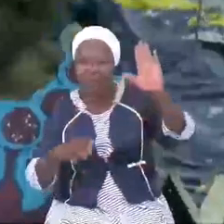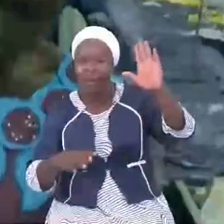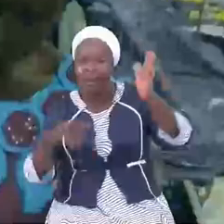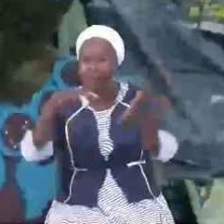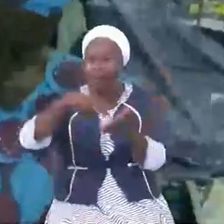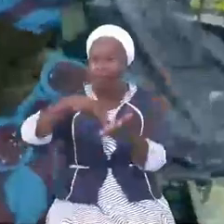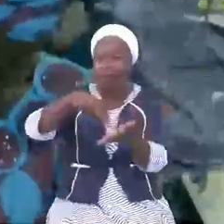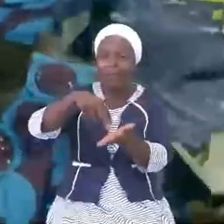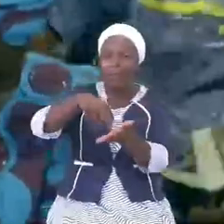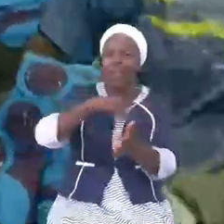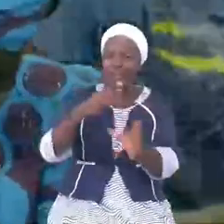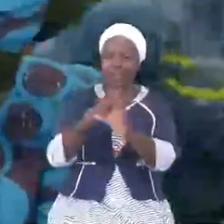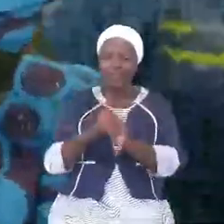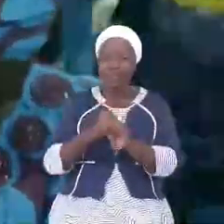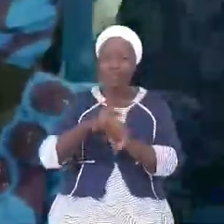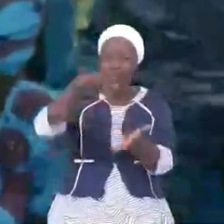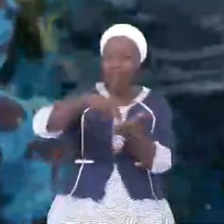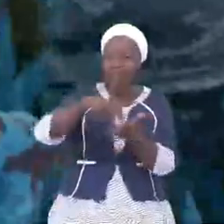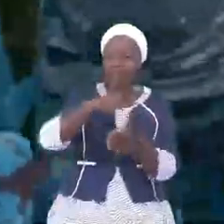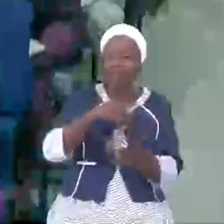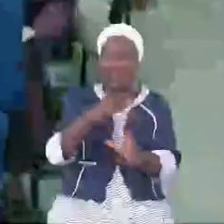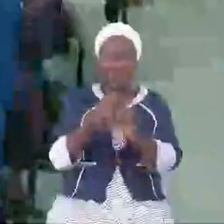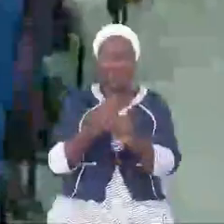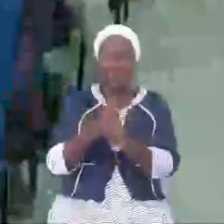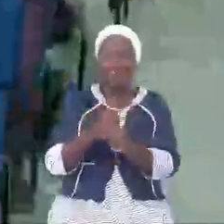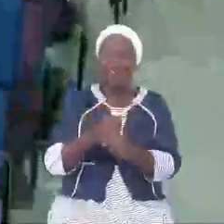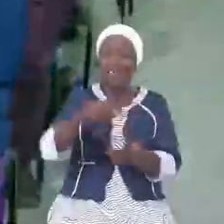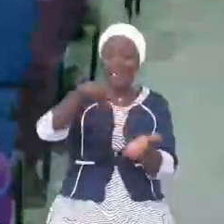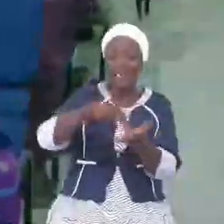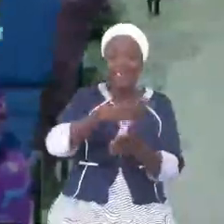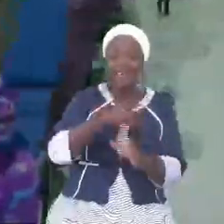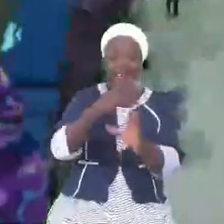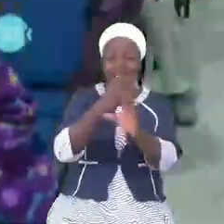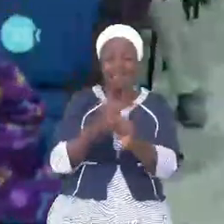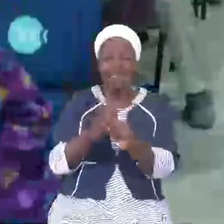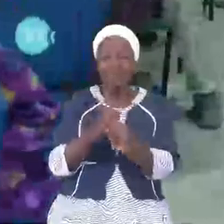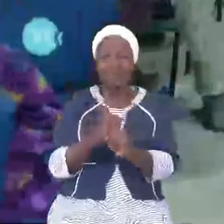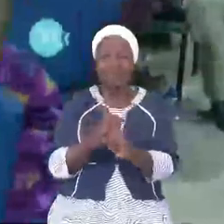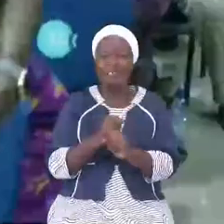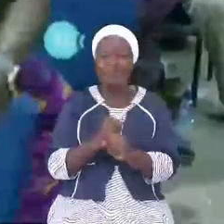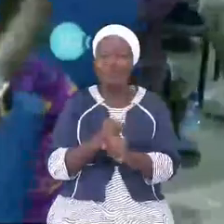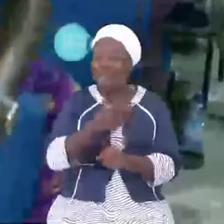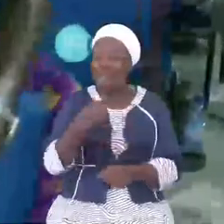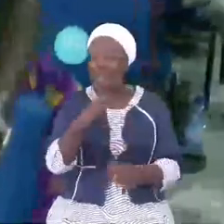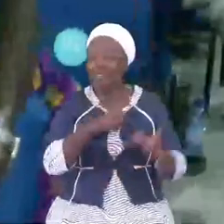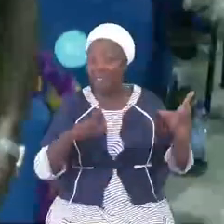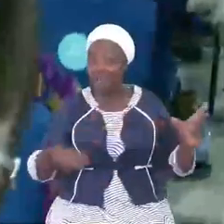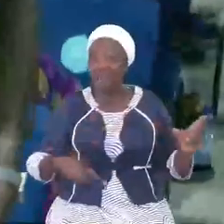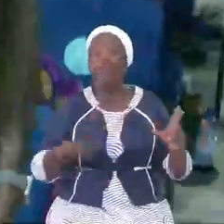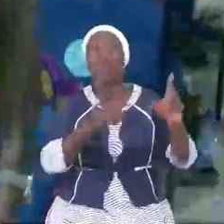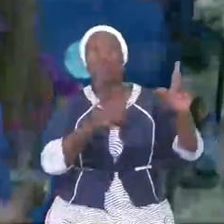reçois. Lève-toi et reçois. Lève-toi et reçois. Et dis au Seigneur, Seigneur, me